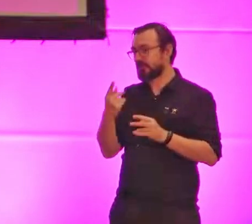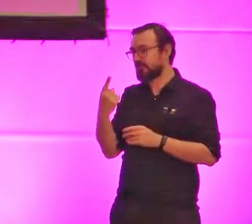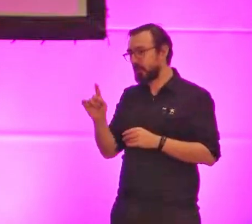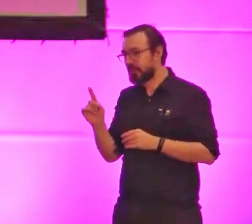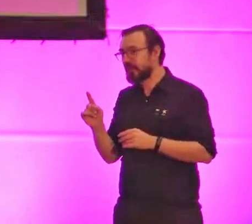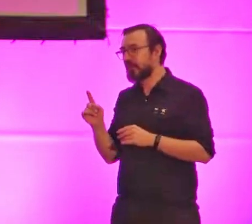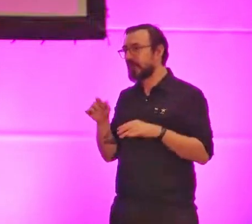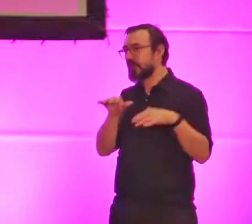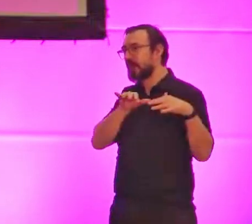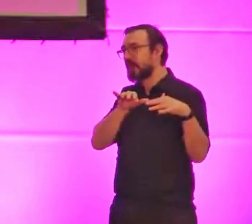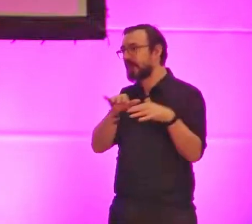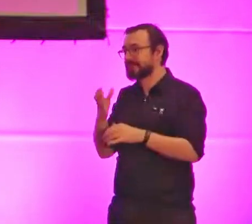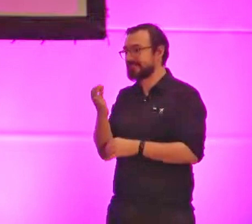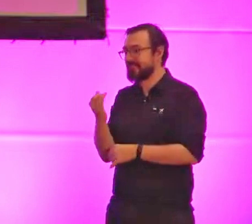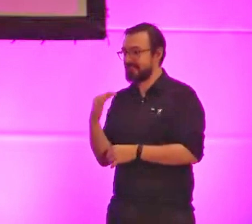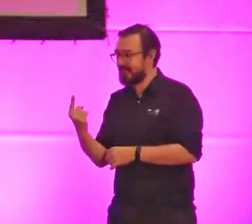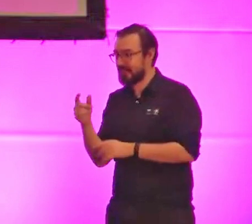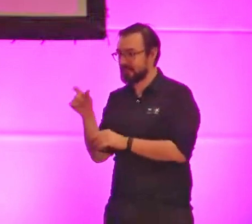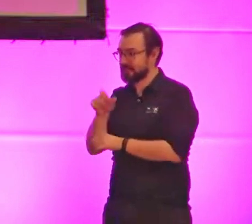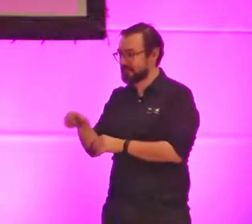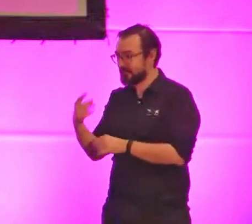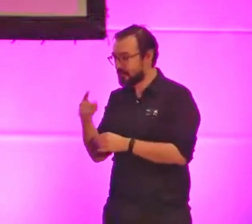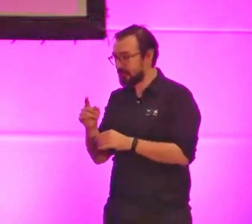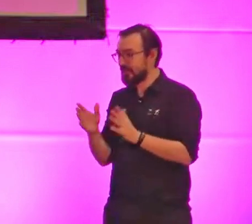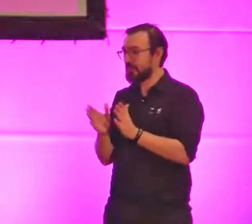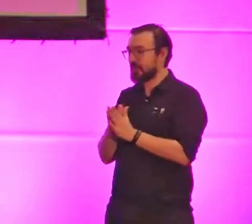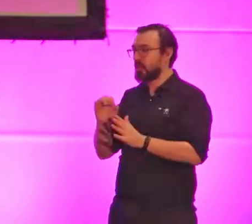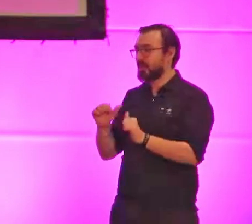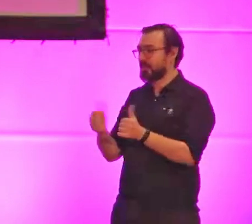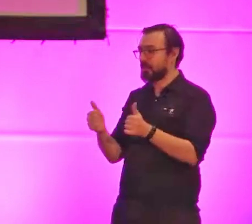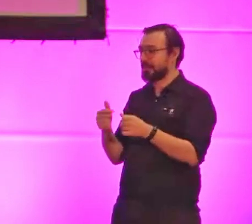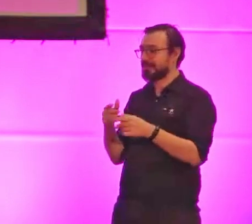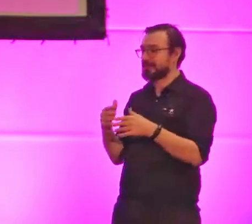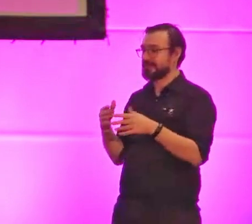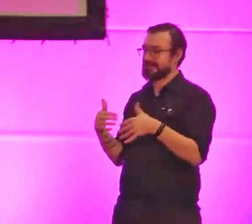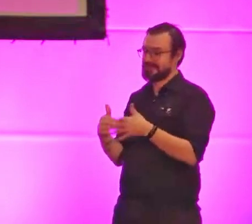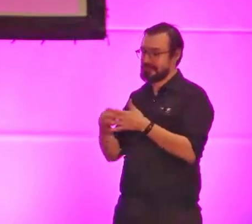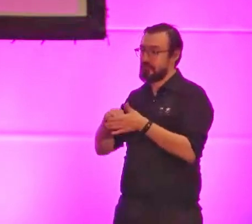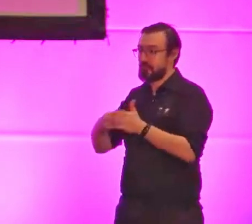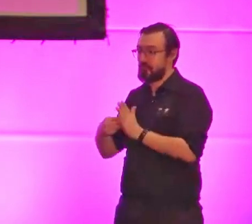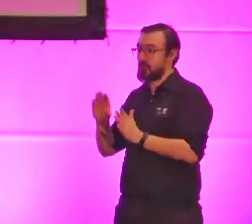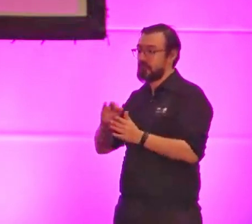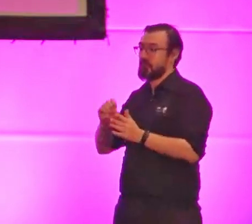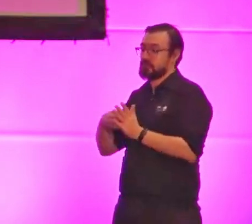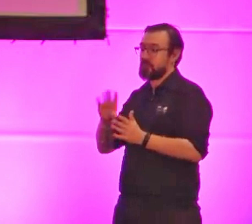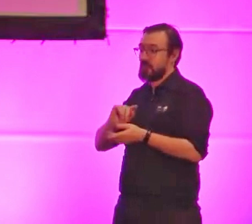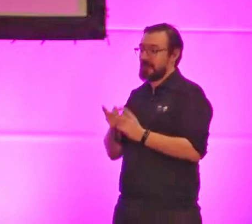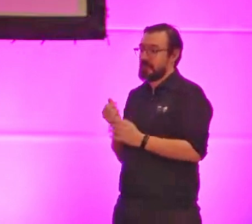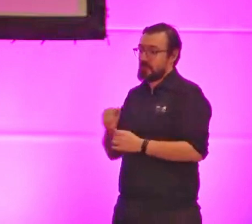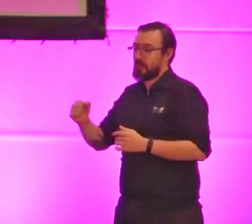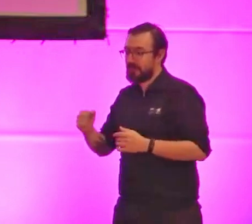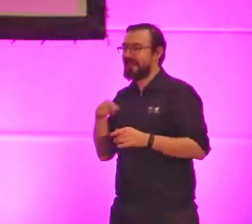inte attackera civila med otillåtna stridsmetoder, för då är det ett brott.